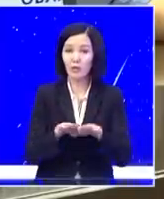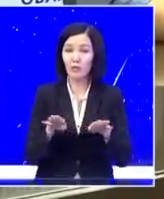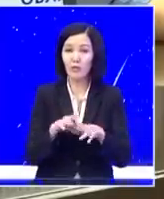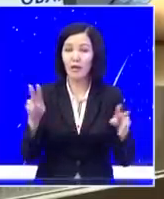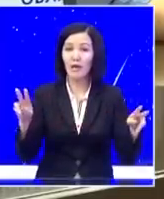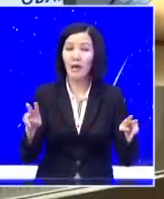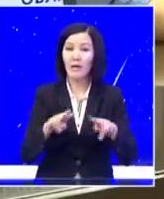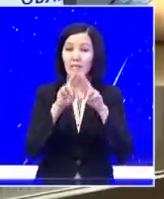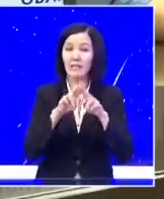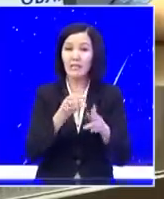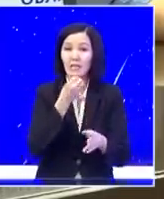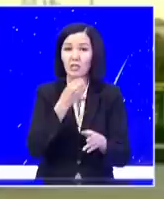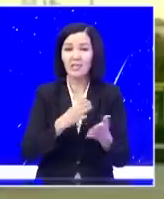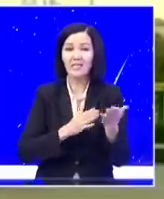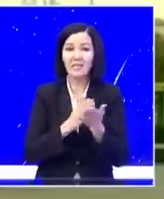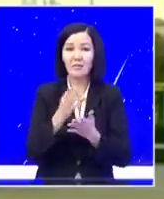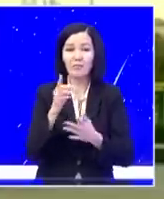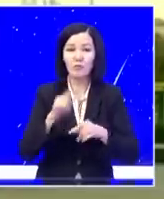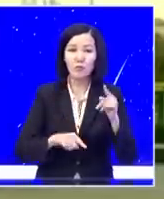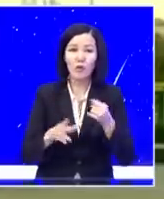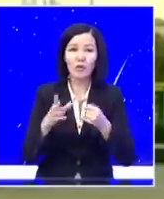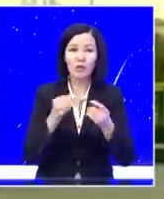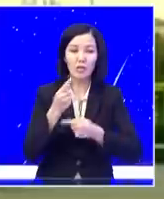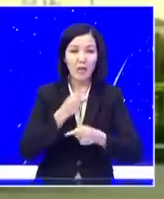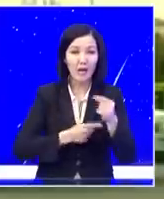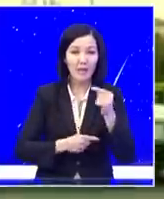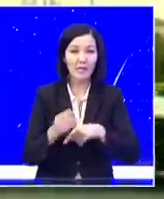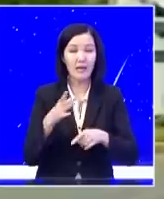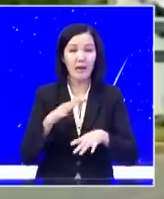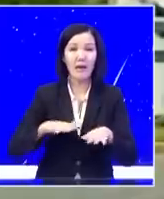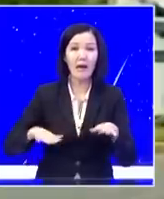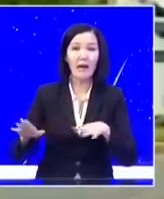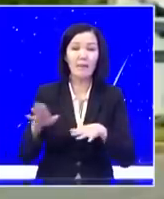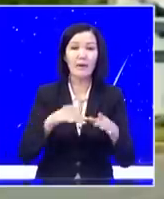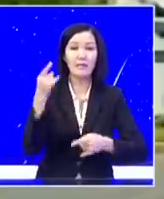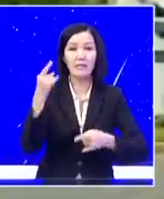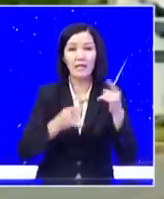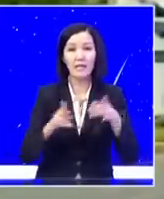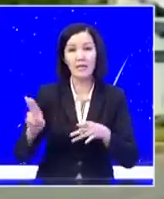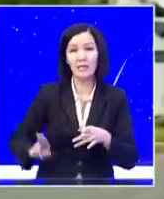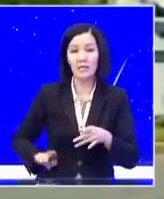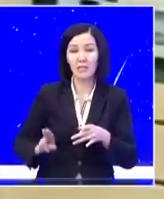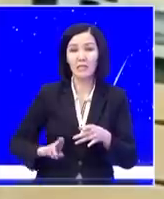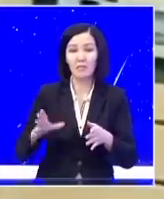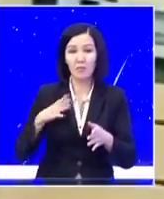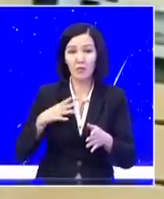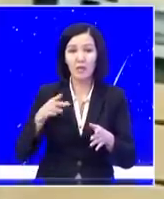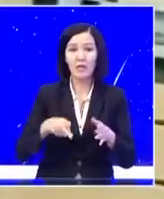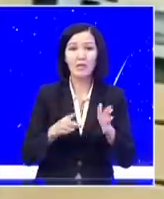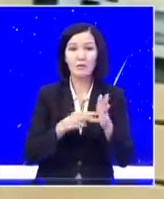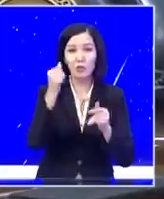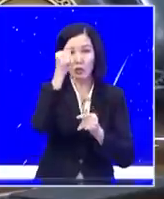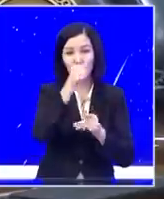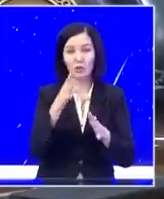жақсы қызметін тастап, туған жеріне қайтып келді. Келді де аймақтық арнаның тізгінін ұстады. Бұл 2007 жылы